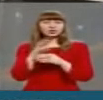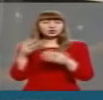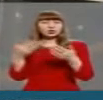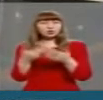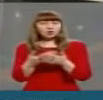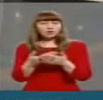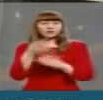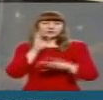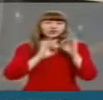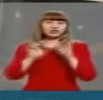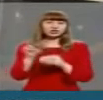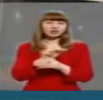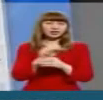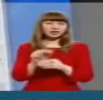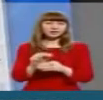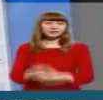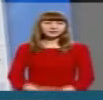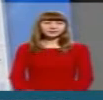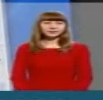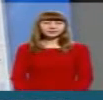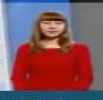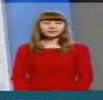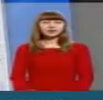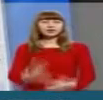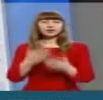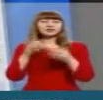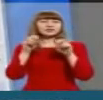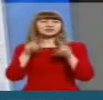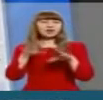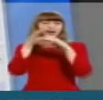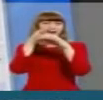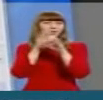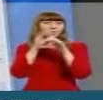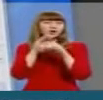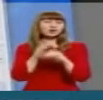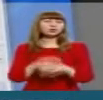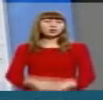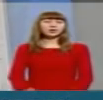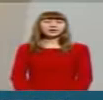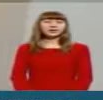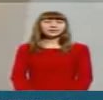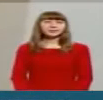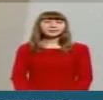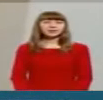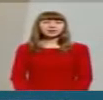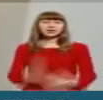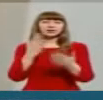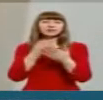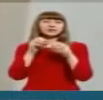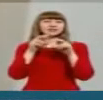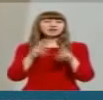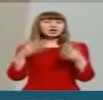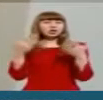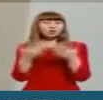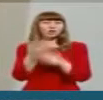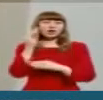әдістермен қамтамасыз ету мүмкіндіктері кеңейді. Бактериологиялық зертхана озық медициналық қондырғылармен қамтылған. Джин-эксперт заманауи қондырғысы